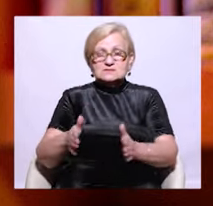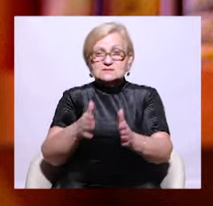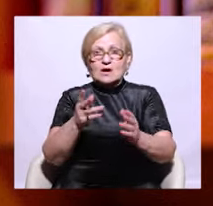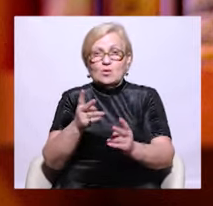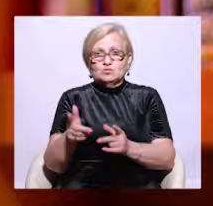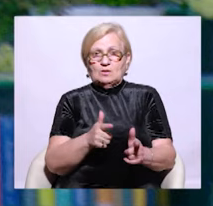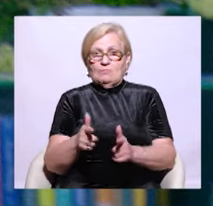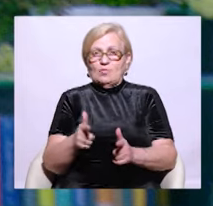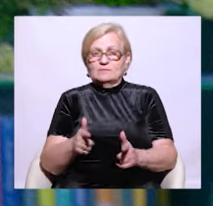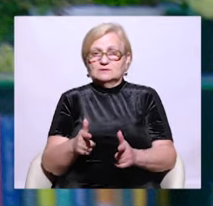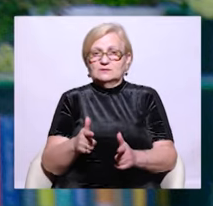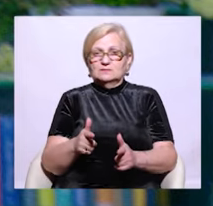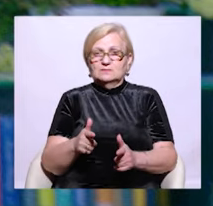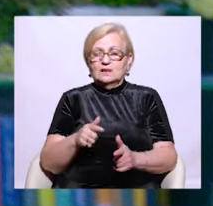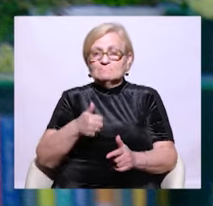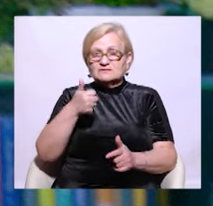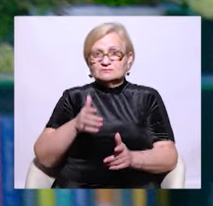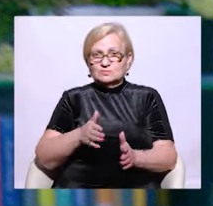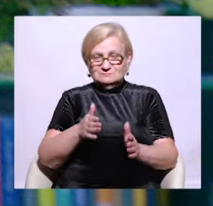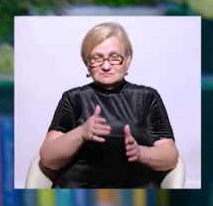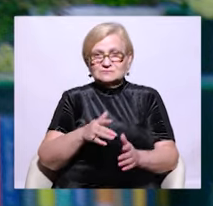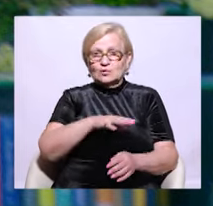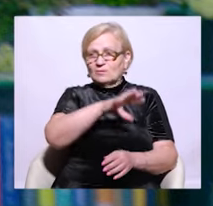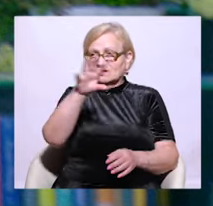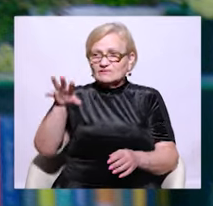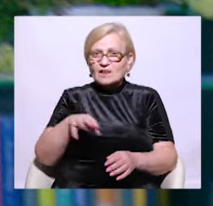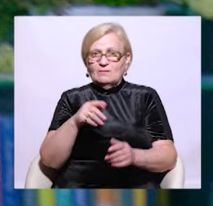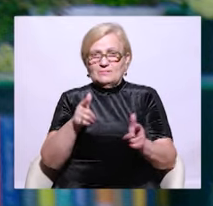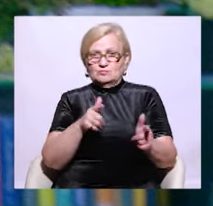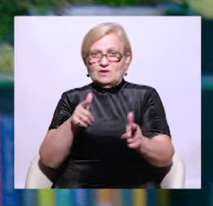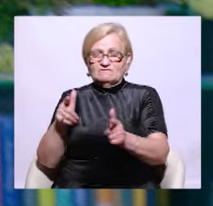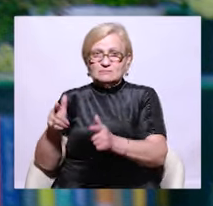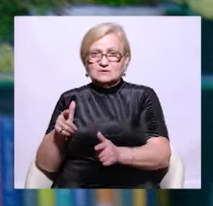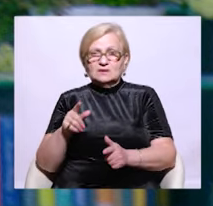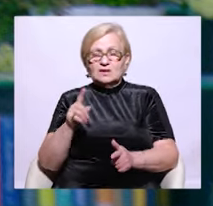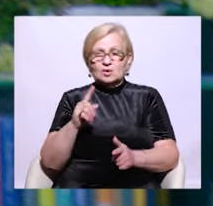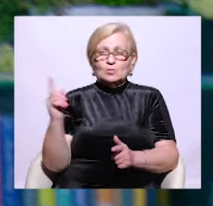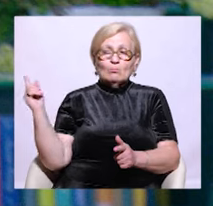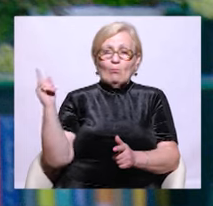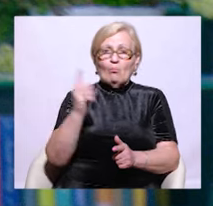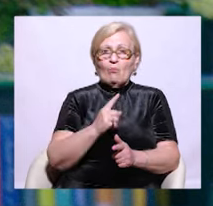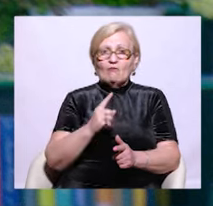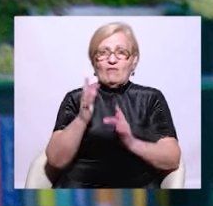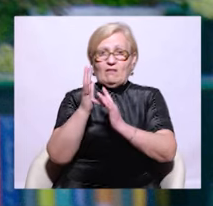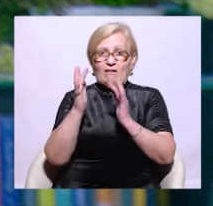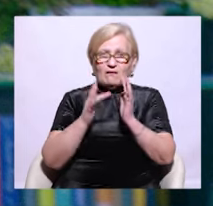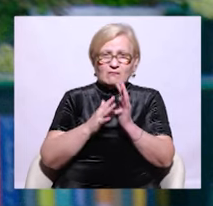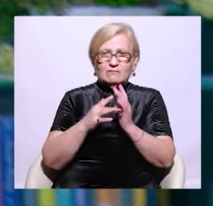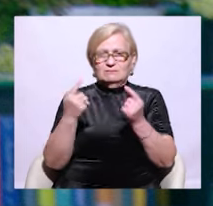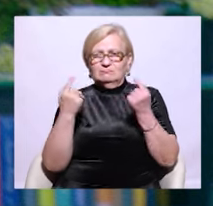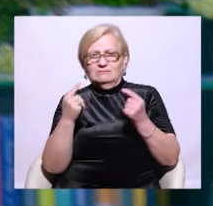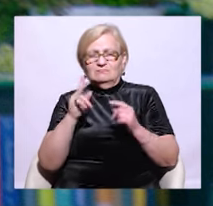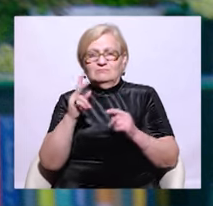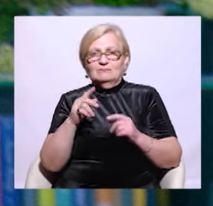უფლისანი. წინამორბედები ამზადებენ საზოგადოებას, ადამიანს იმისთვის, რომ მათ მესია მიიღონ. ჯერ